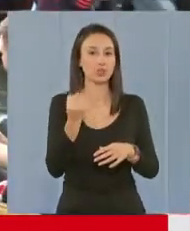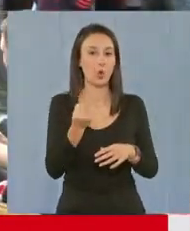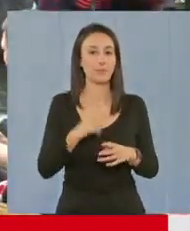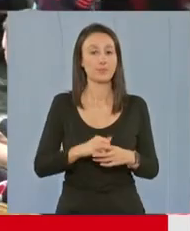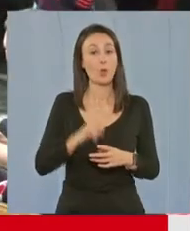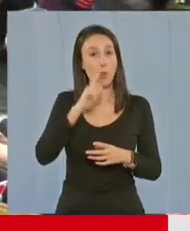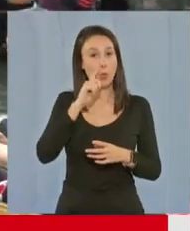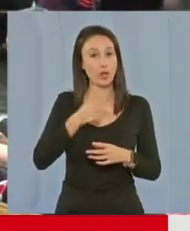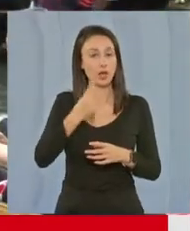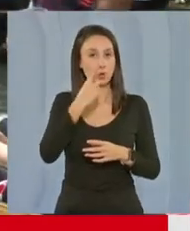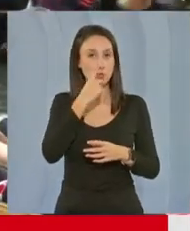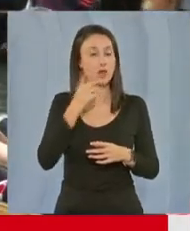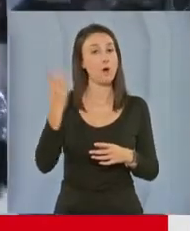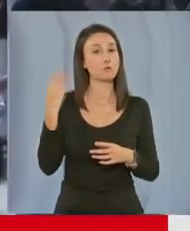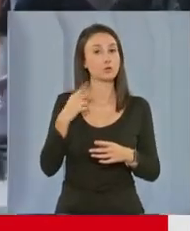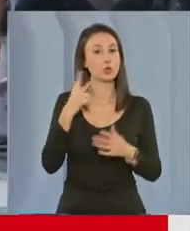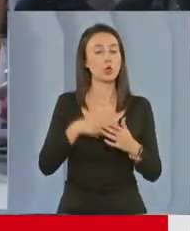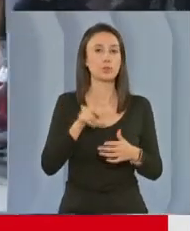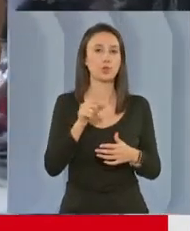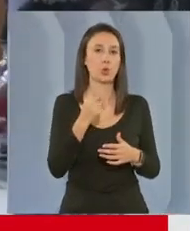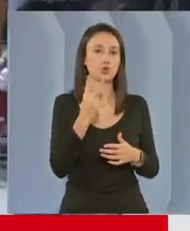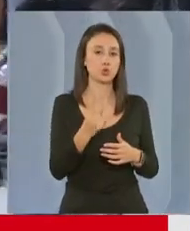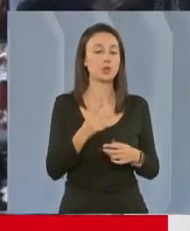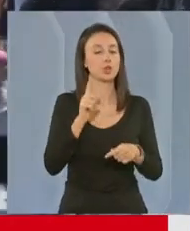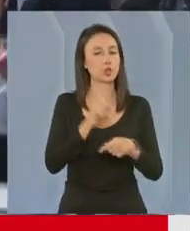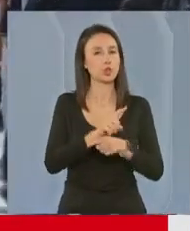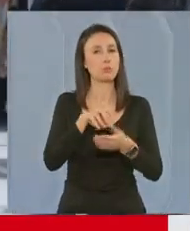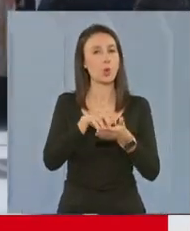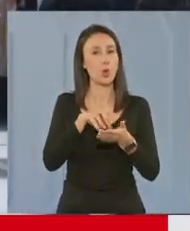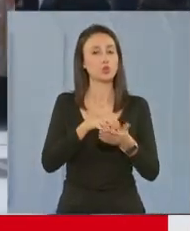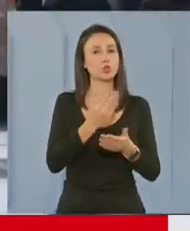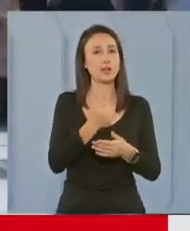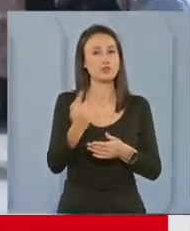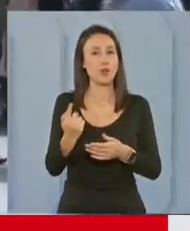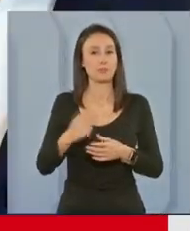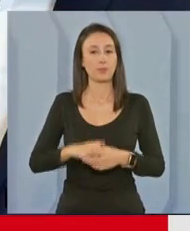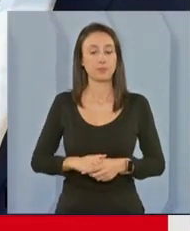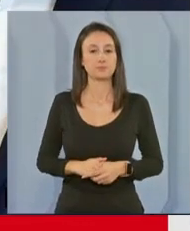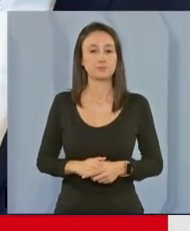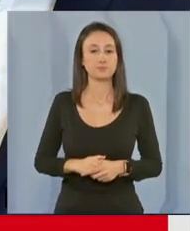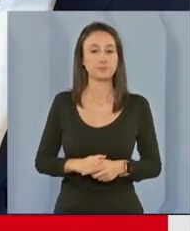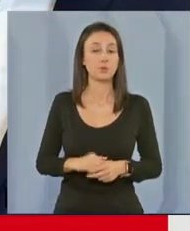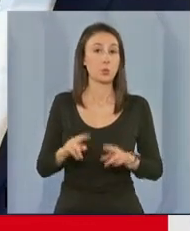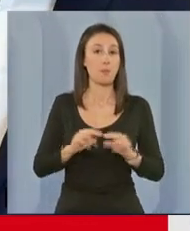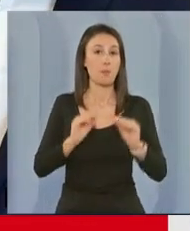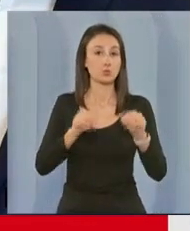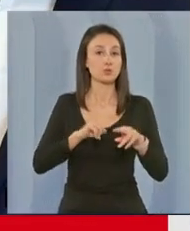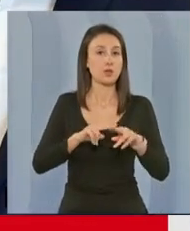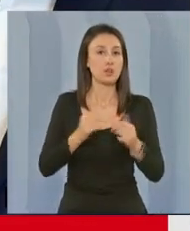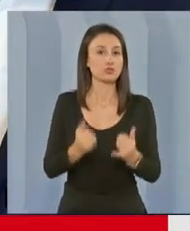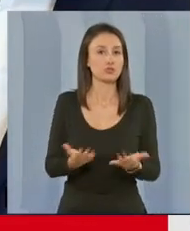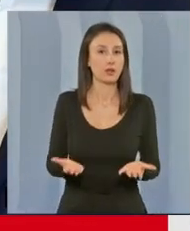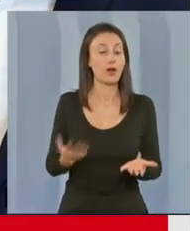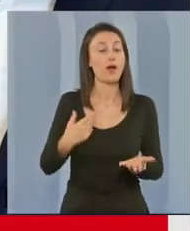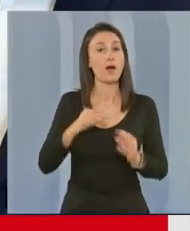16,39. Ucraina și Rusia s-au aflat în 2022 tot pe pozițiile 6 și 7. Cum am ajuns aici? Păi